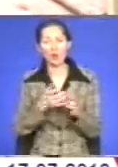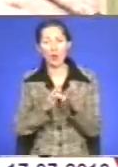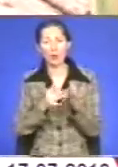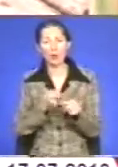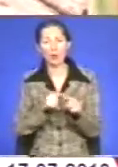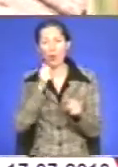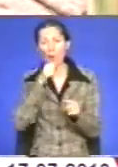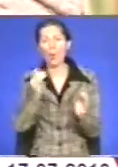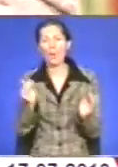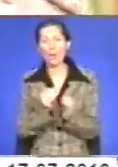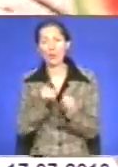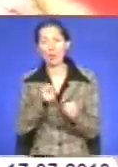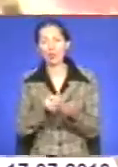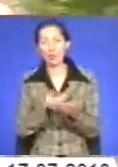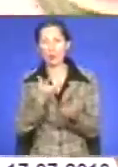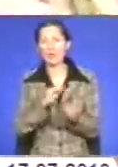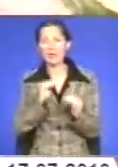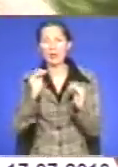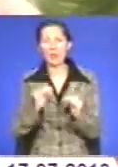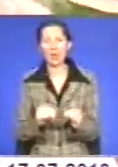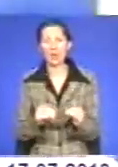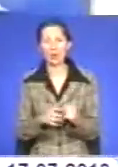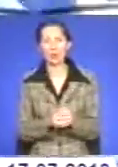торік, тому й ціни не падають.